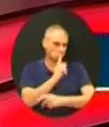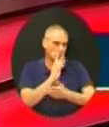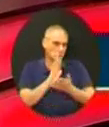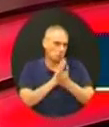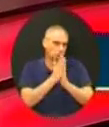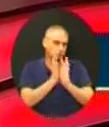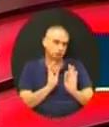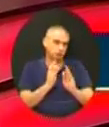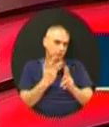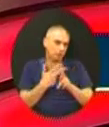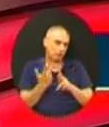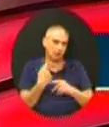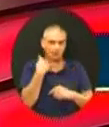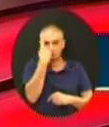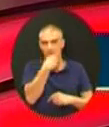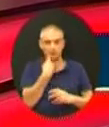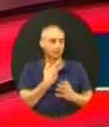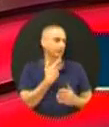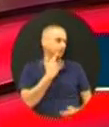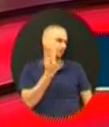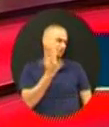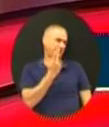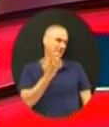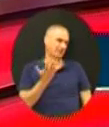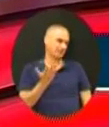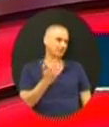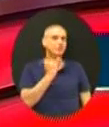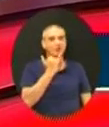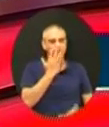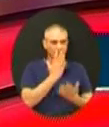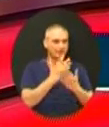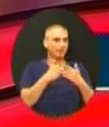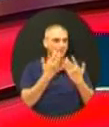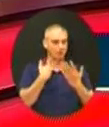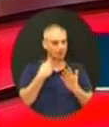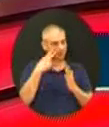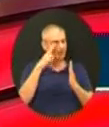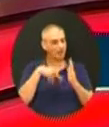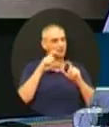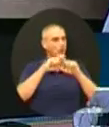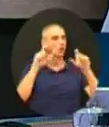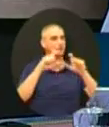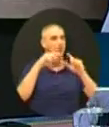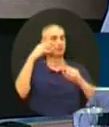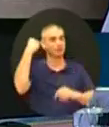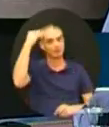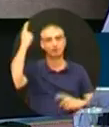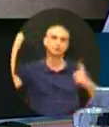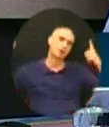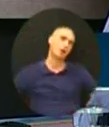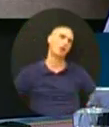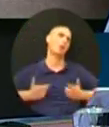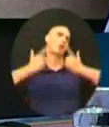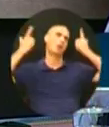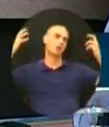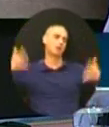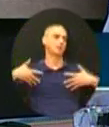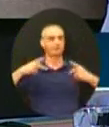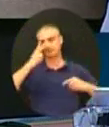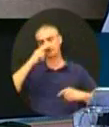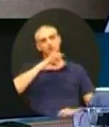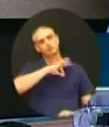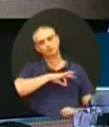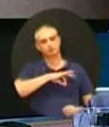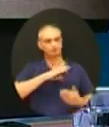שום דבר, זה רק עניין תדמיתי. בוודאי. אומנם כבר הבוקר הספקתי לראות כותרות של התקשורת הפלסטינית, הם חוגגים על העניין ומנסים לגזור